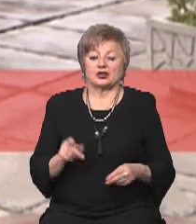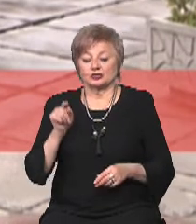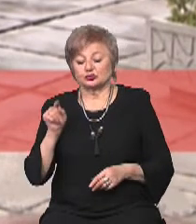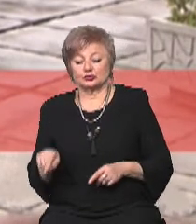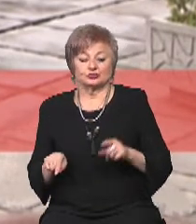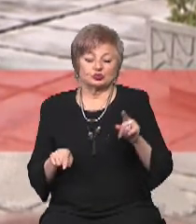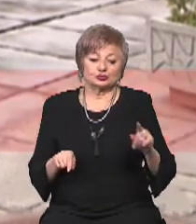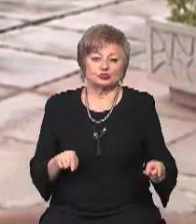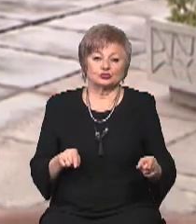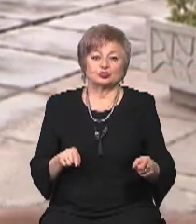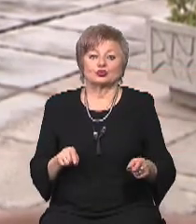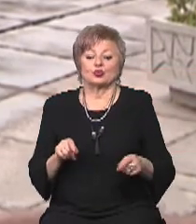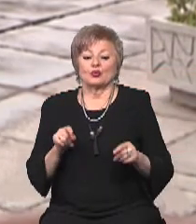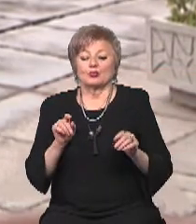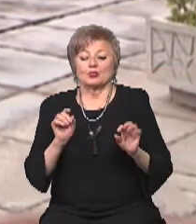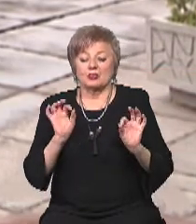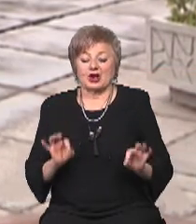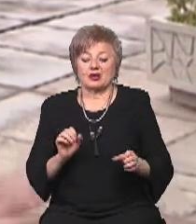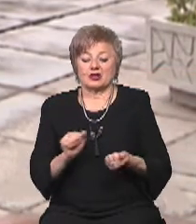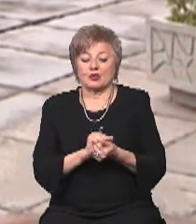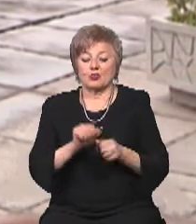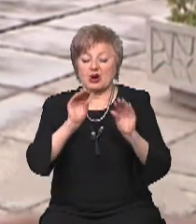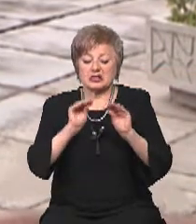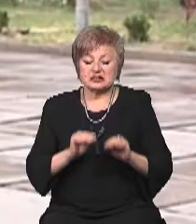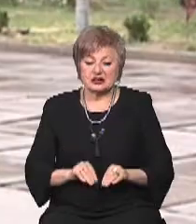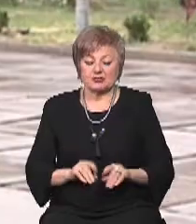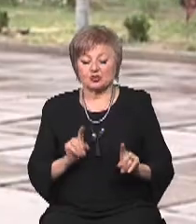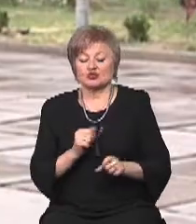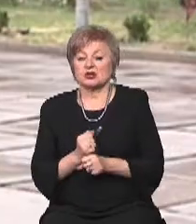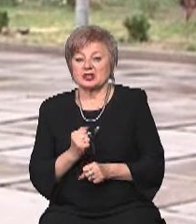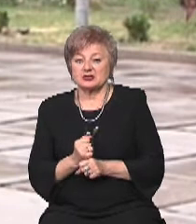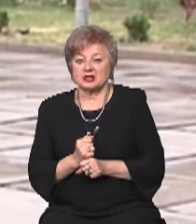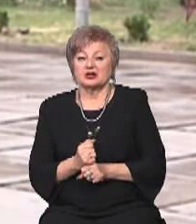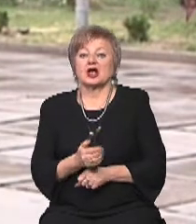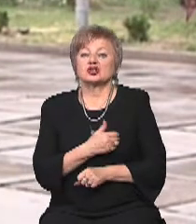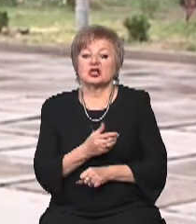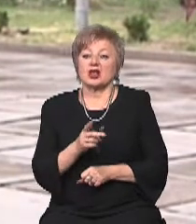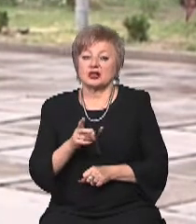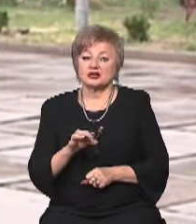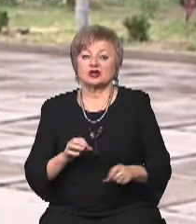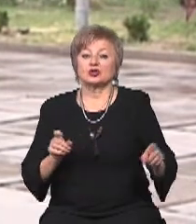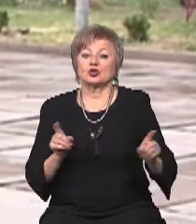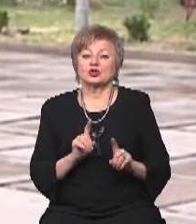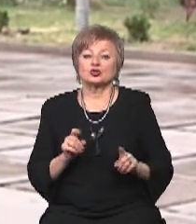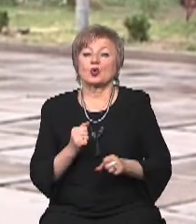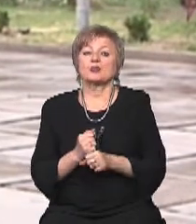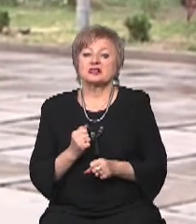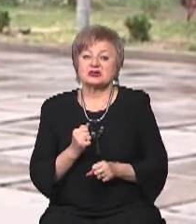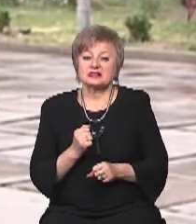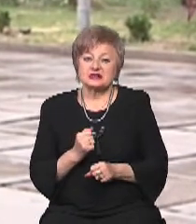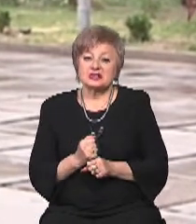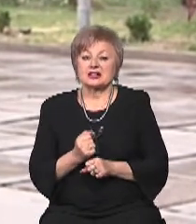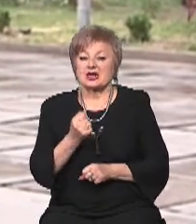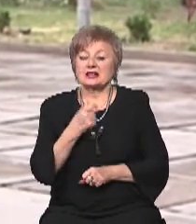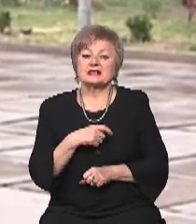іншу бумагу заповнити, чи якісь дії зробити. Бажано, щоб ви зробили якісь для себе,